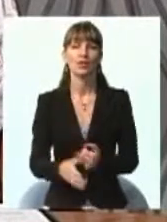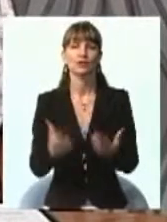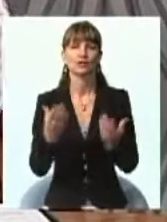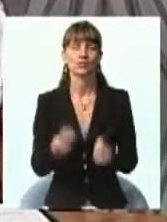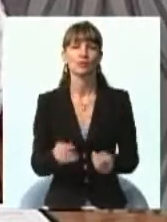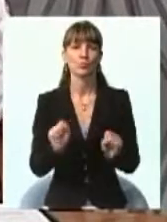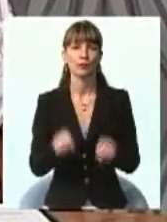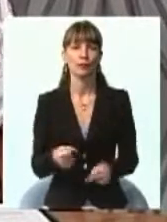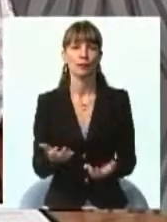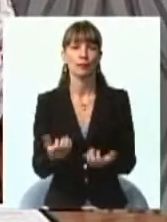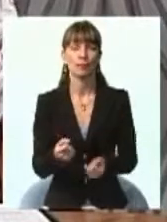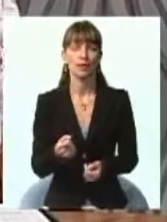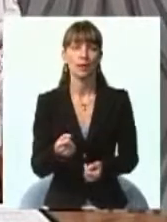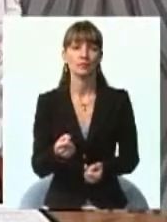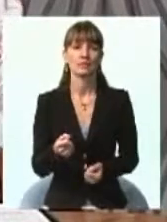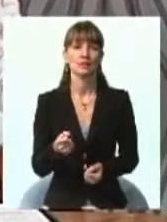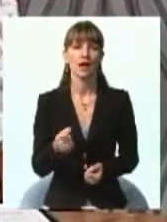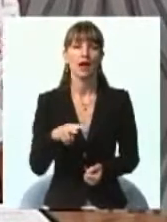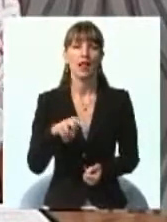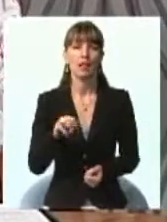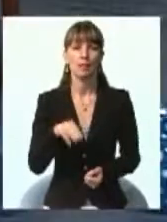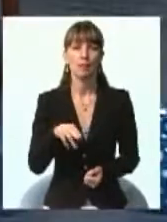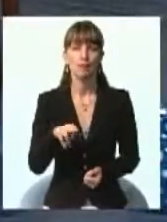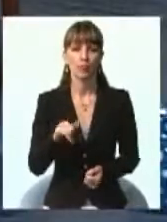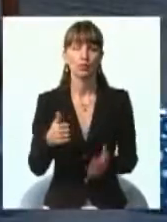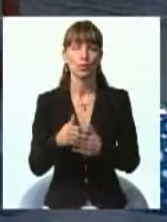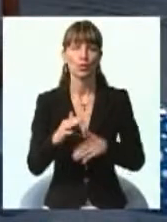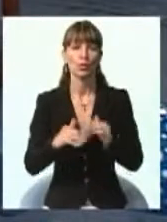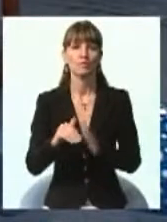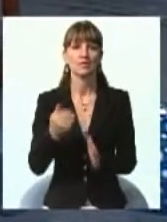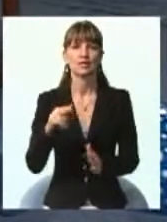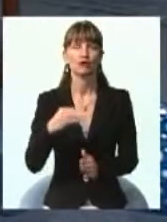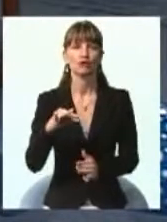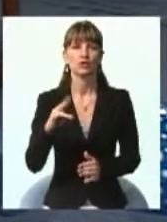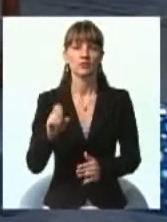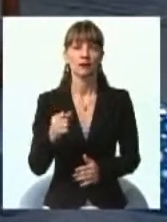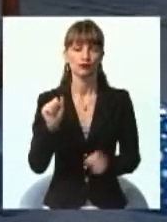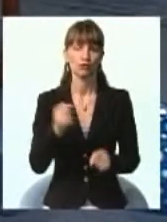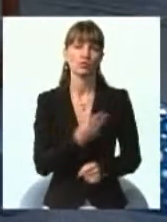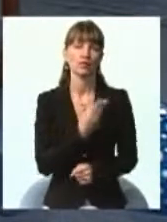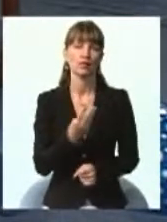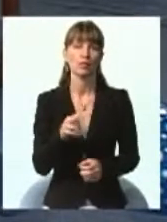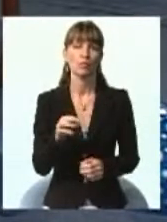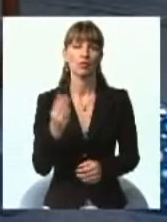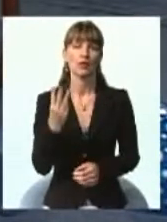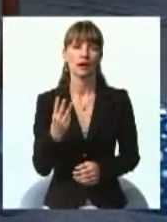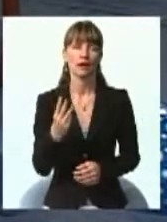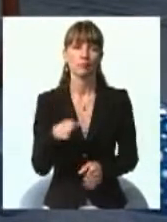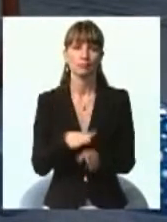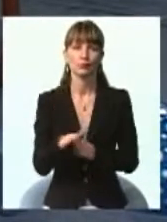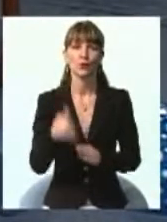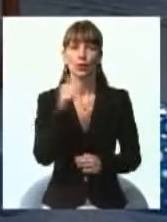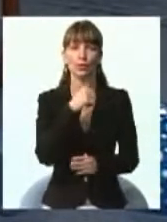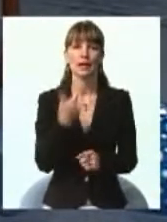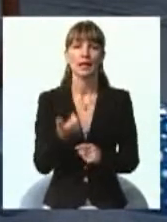просто можливість брати лампу до рук та викликати джина. І щодня я можу загадувати по 3 бажання, уявляєш? Цілий рік. Це